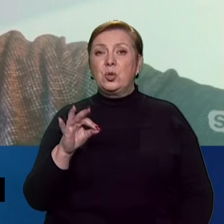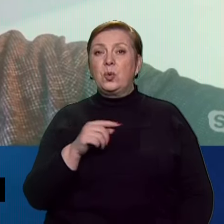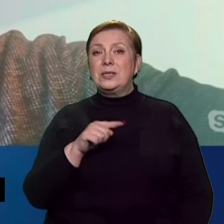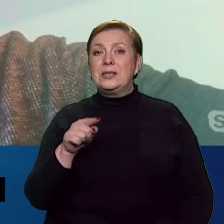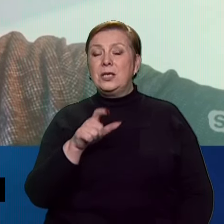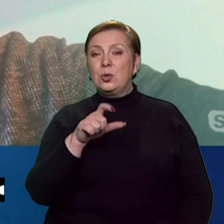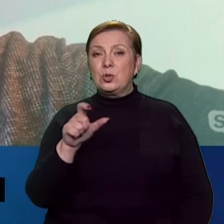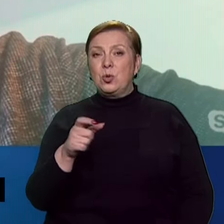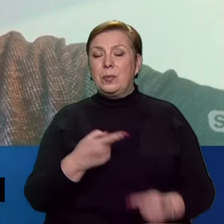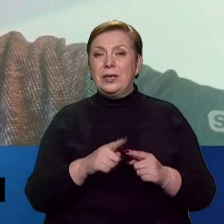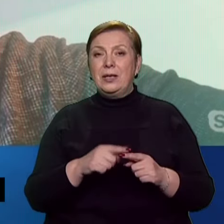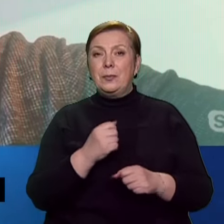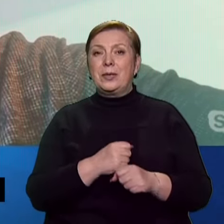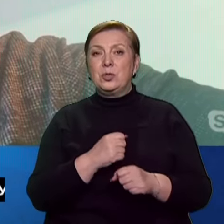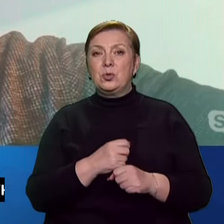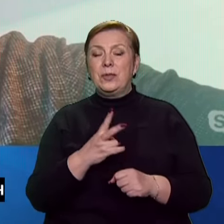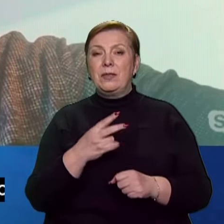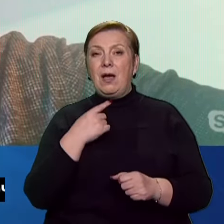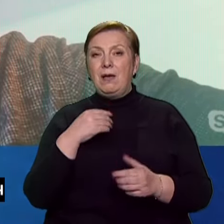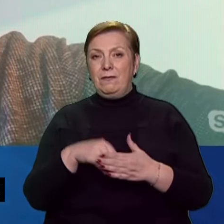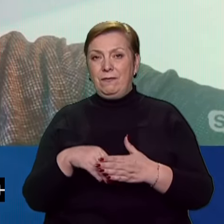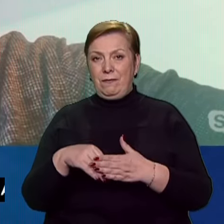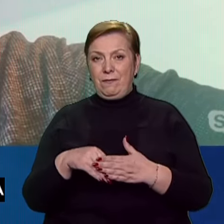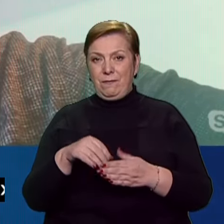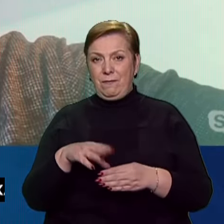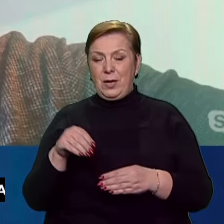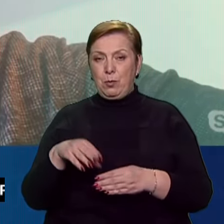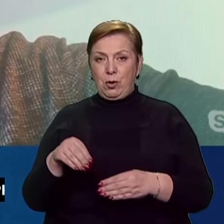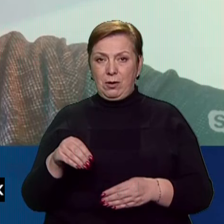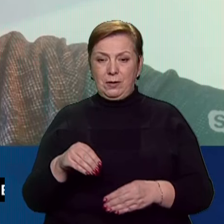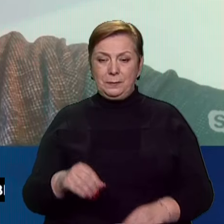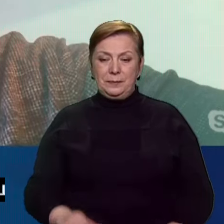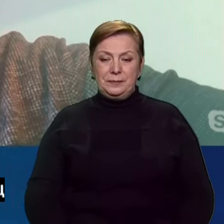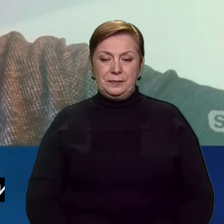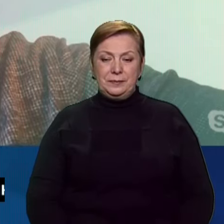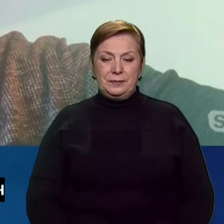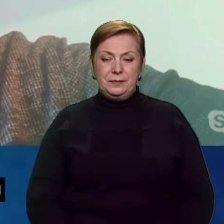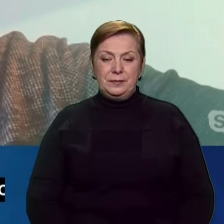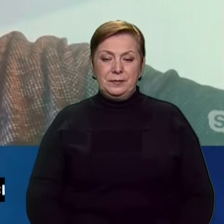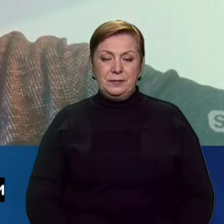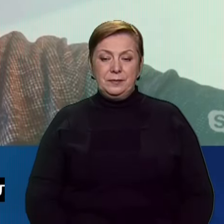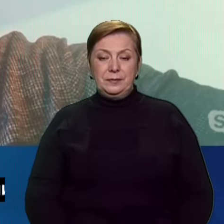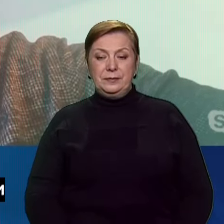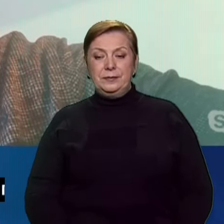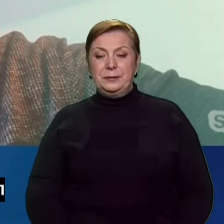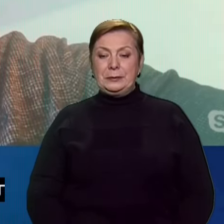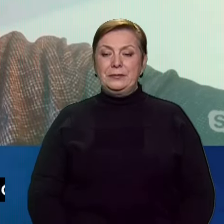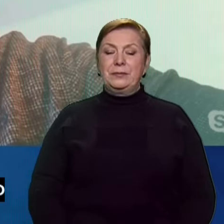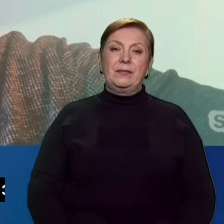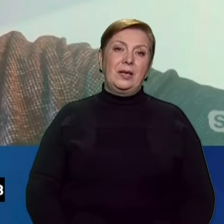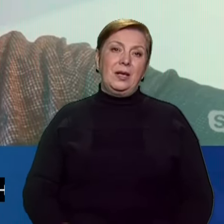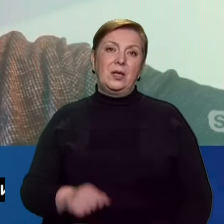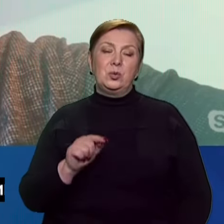хто ті особи, які працюють на так званих виборах? Ну от окрім тих росіян, про яких ви згадали вже. Ну тут теж